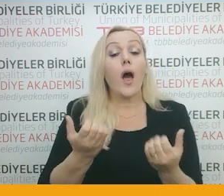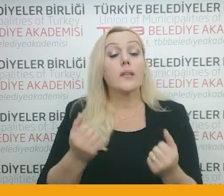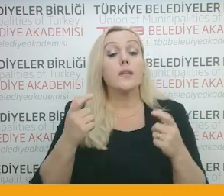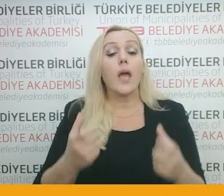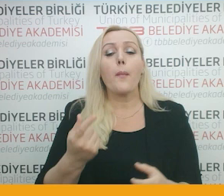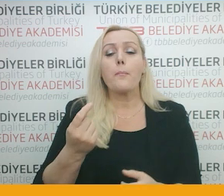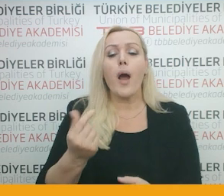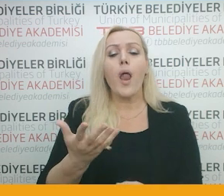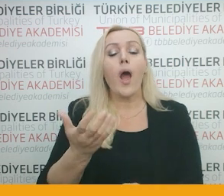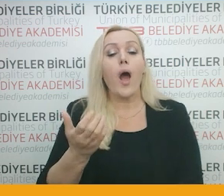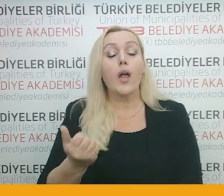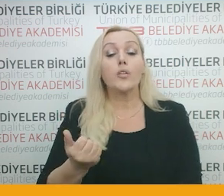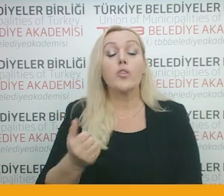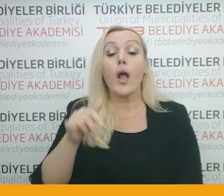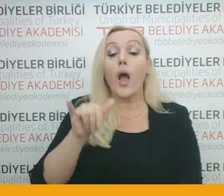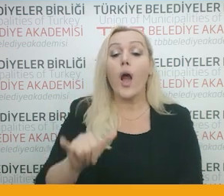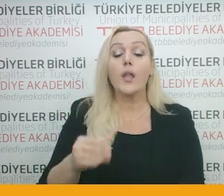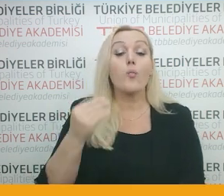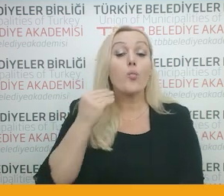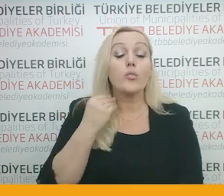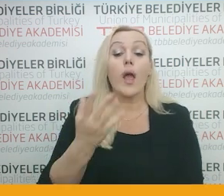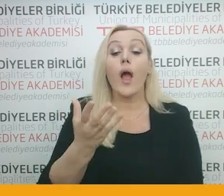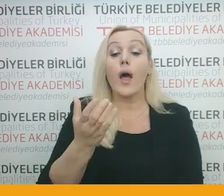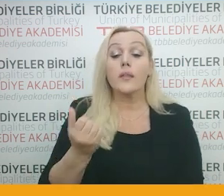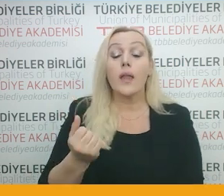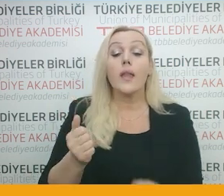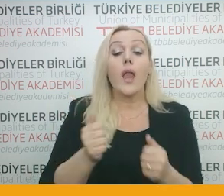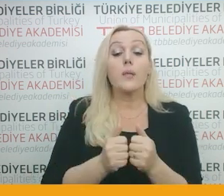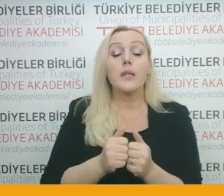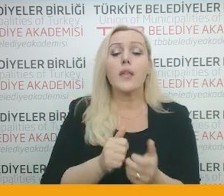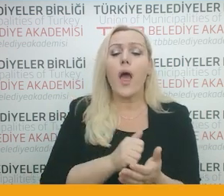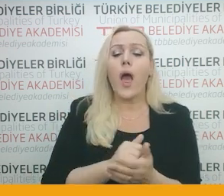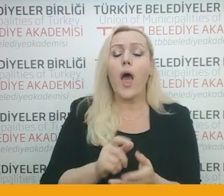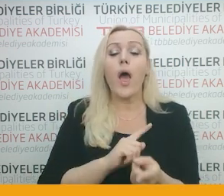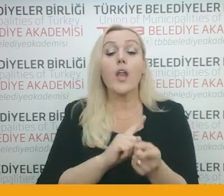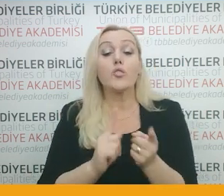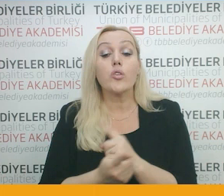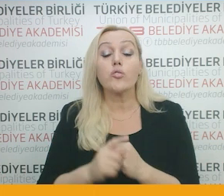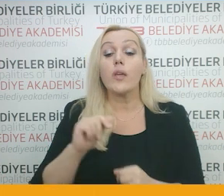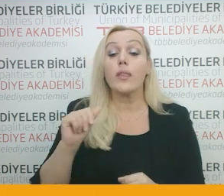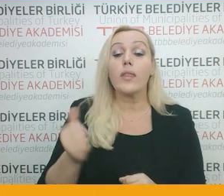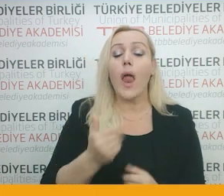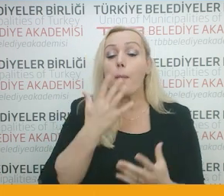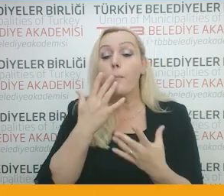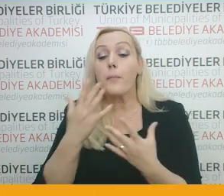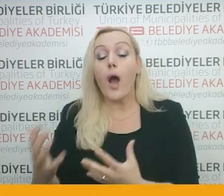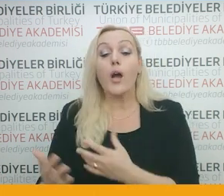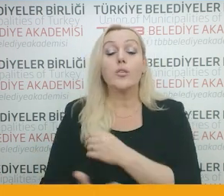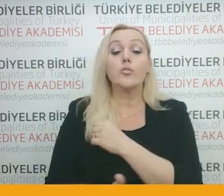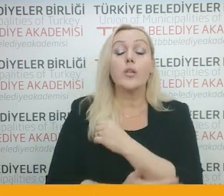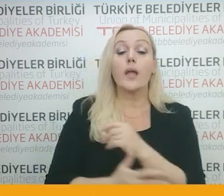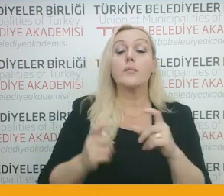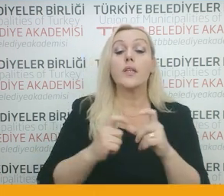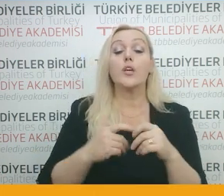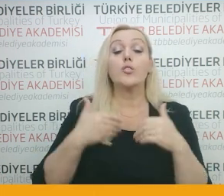para, alacak ve haklar, borçlanma sureti elde edilen dahil her türlü değerler ile bağış ve yardımları Sayıştay